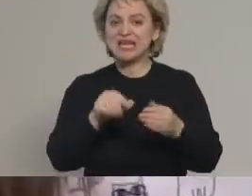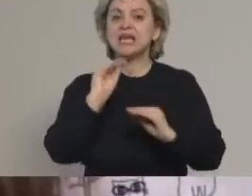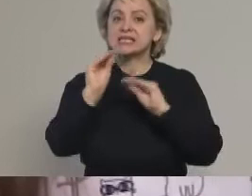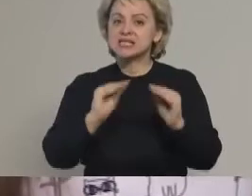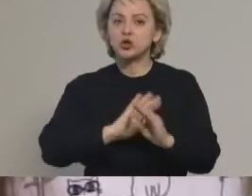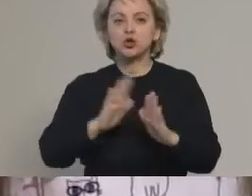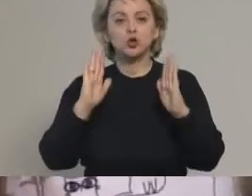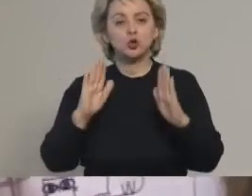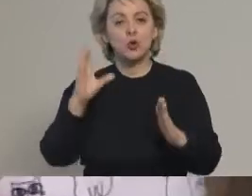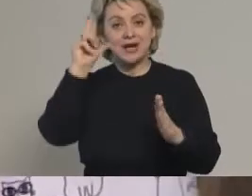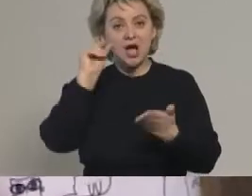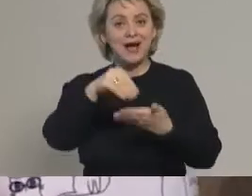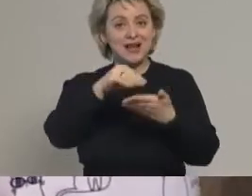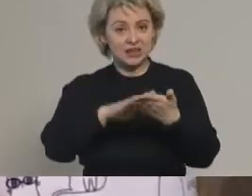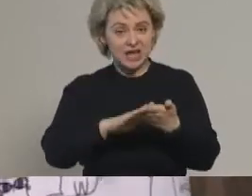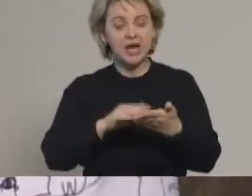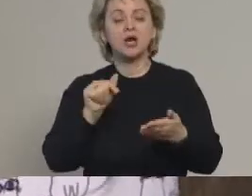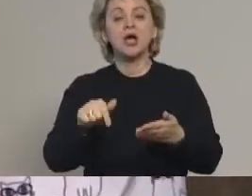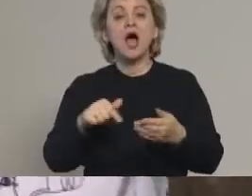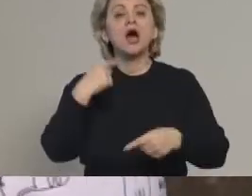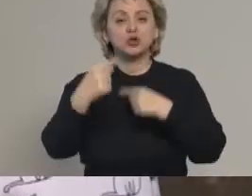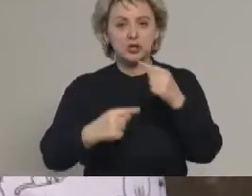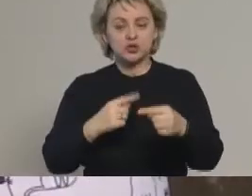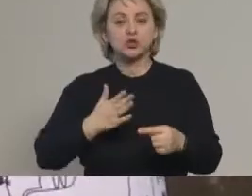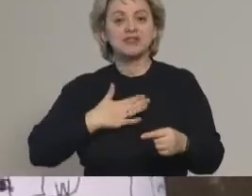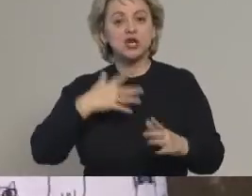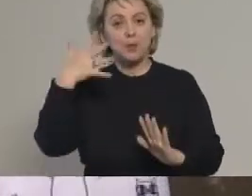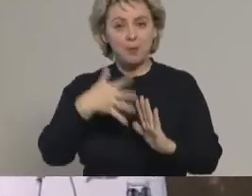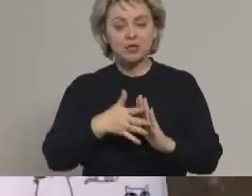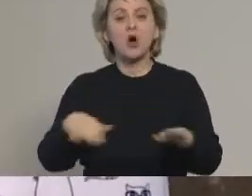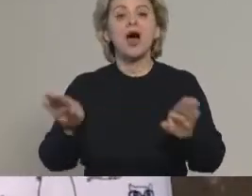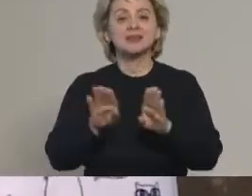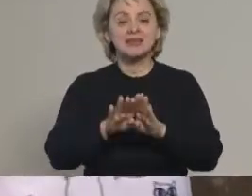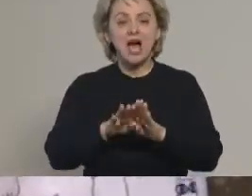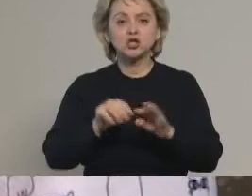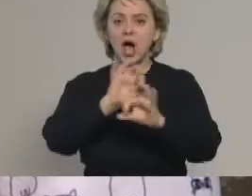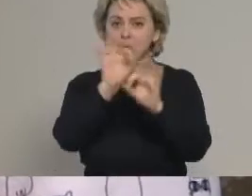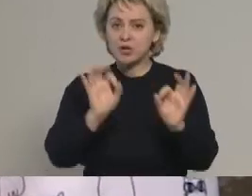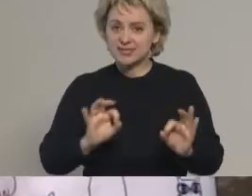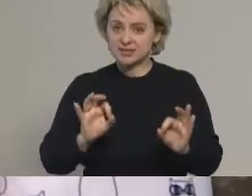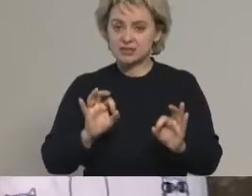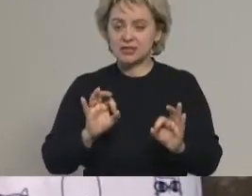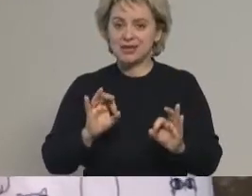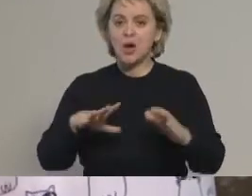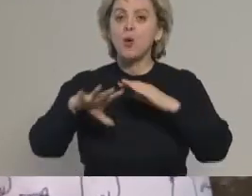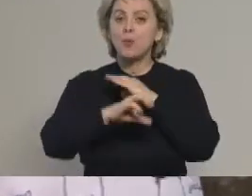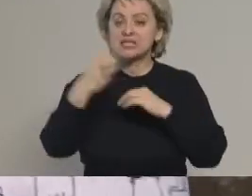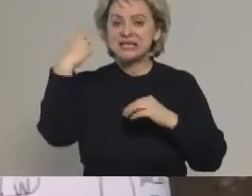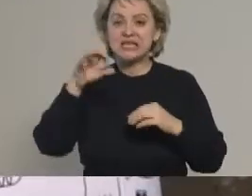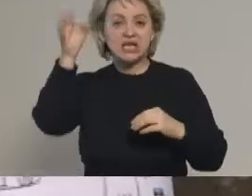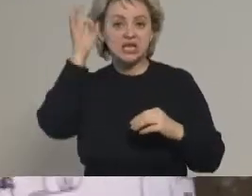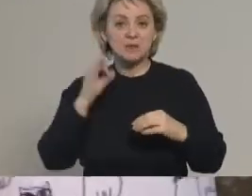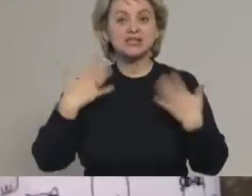он не только календарь, традиционный в нашем понимании, но также образцы последней моды